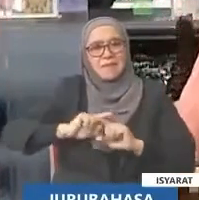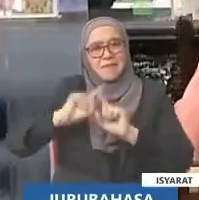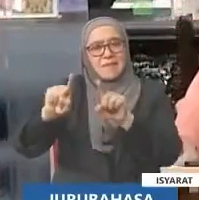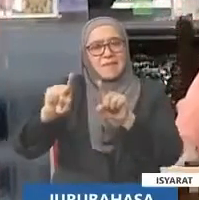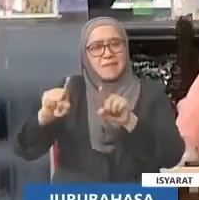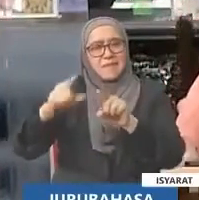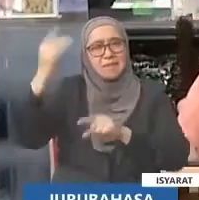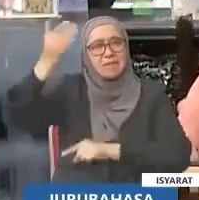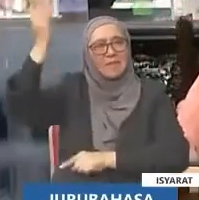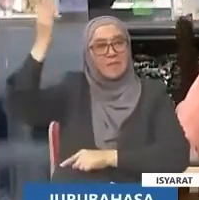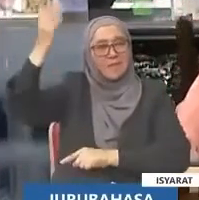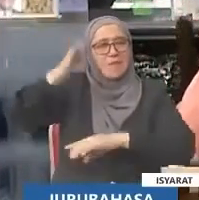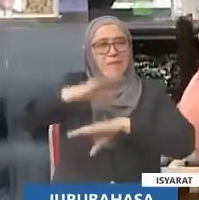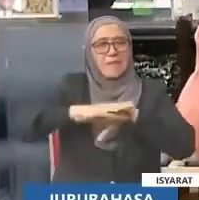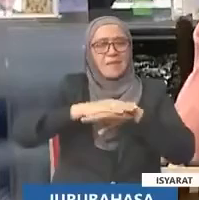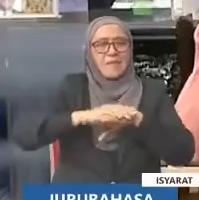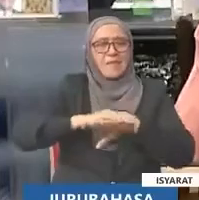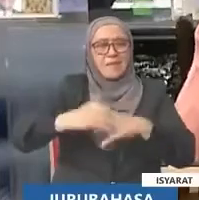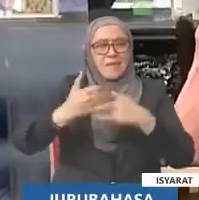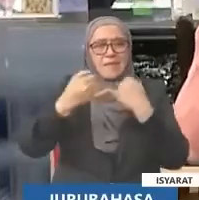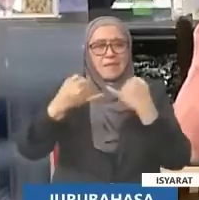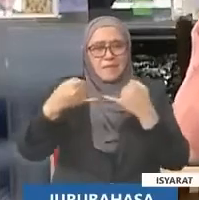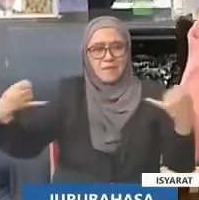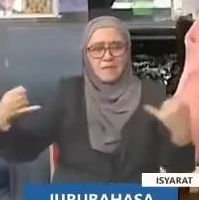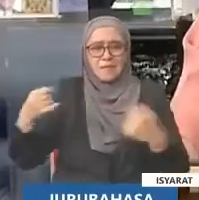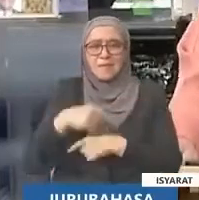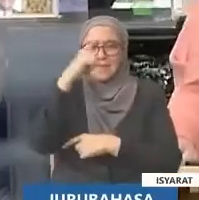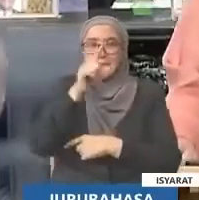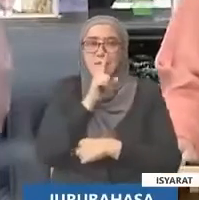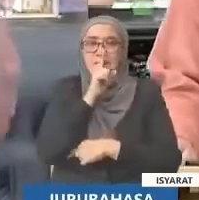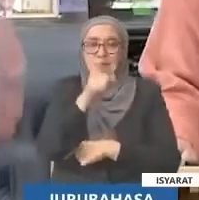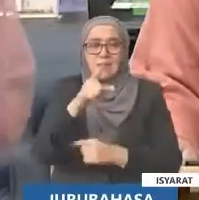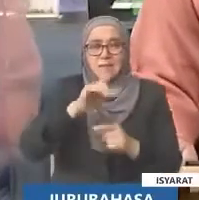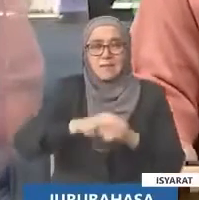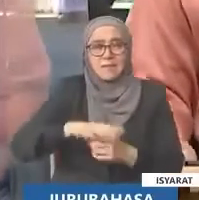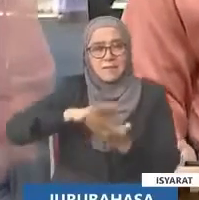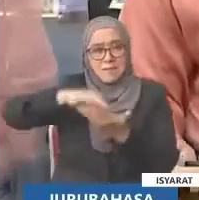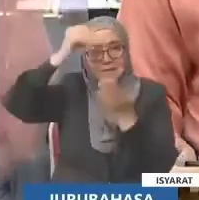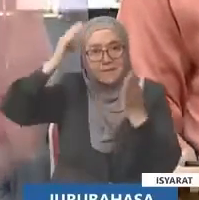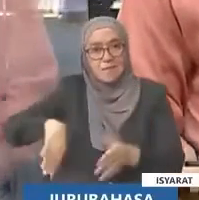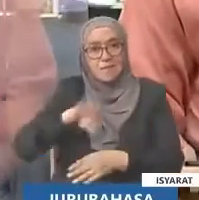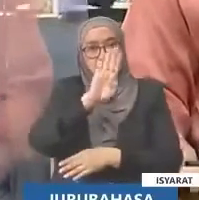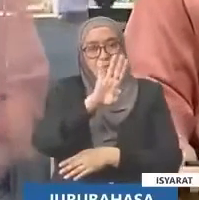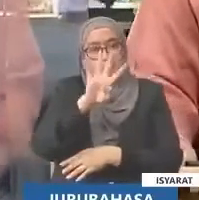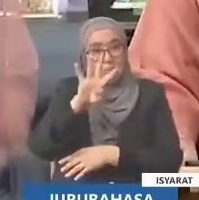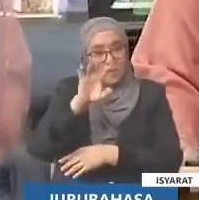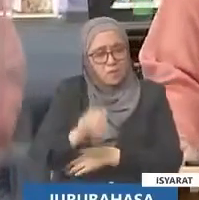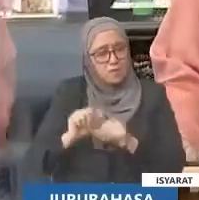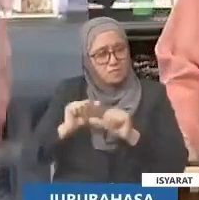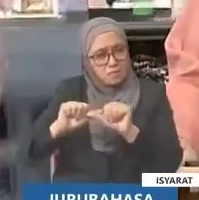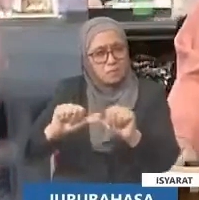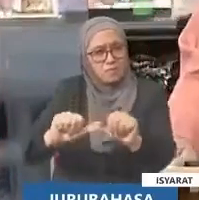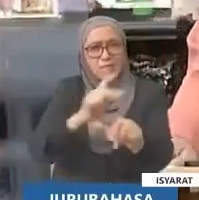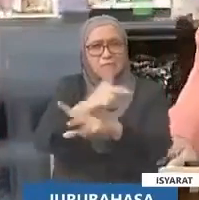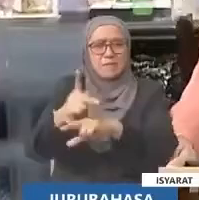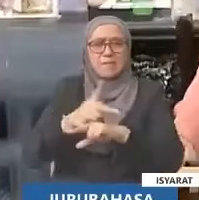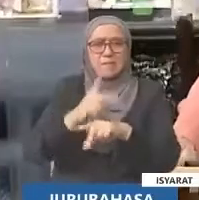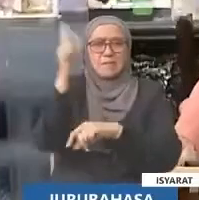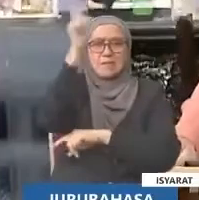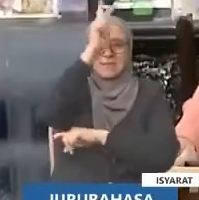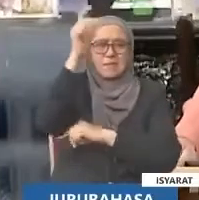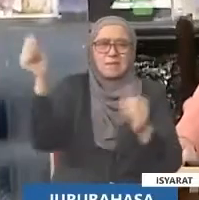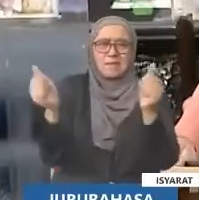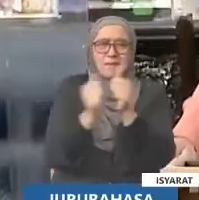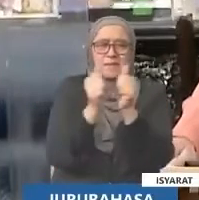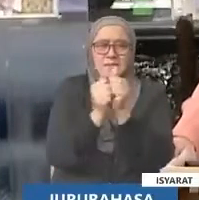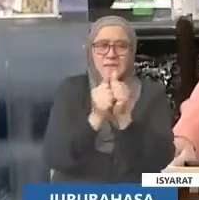memastikan proses pengajian para pelajar B40 terus terpelihara, kerajaan dengan kerjasama syarikat telekomunikasi